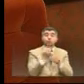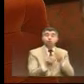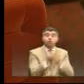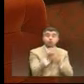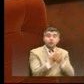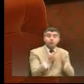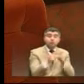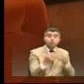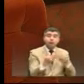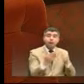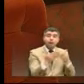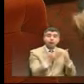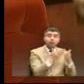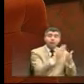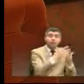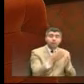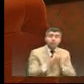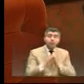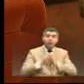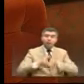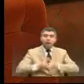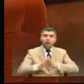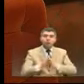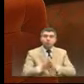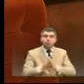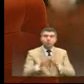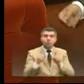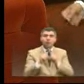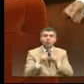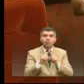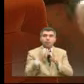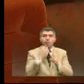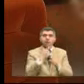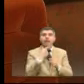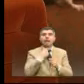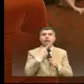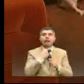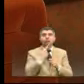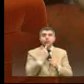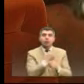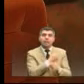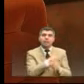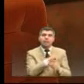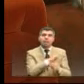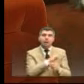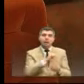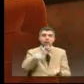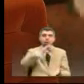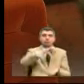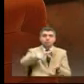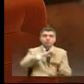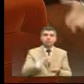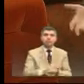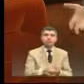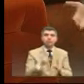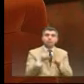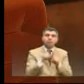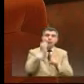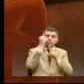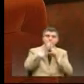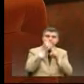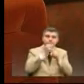الخطوط بمختلف الموانئ اللي غادي يربط ما بين ميناء الناظور والميريا هالشي تيدخل في الاجتهاد في المجهودات اللي